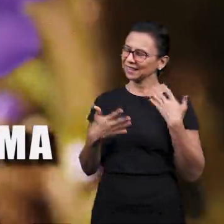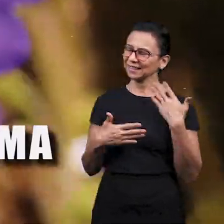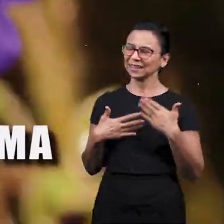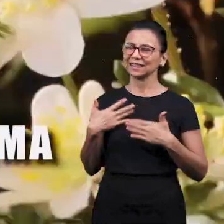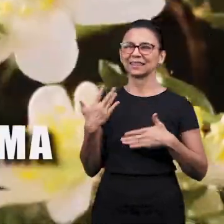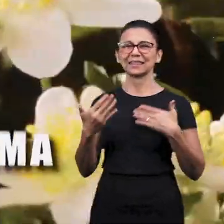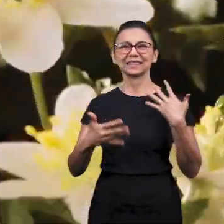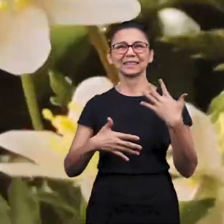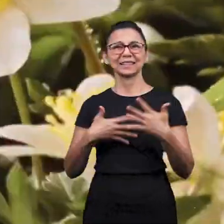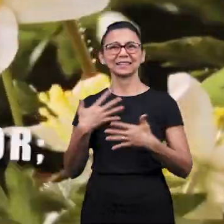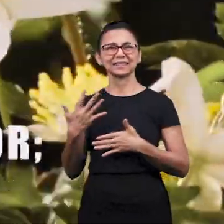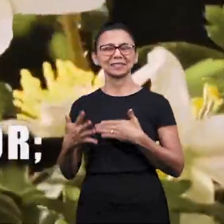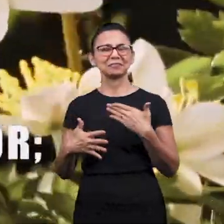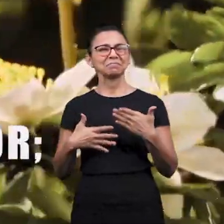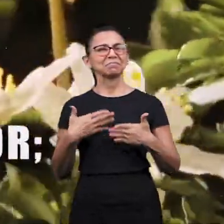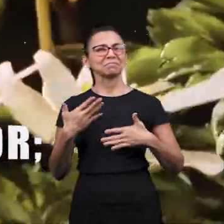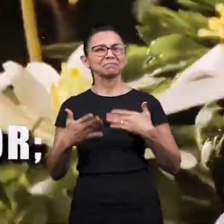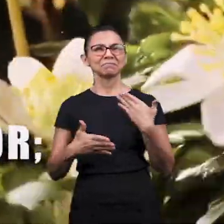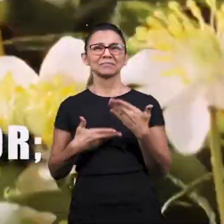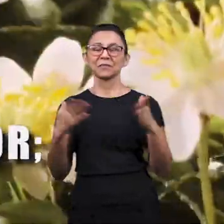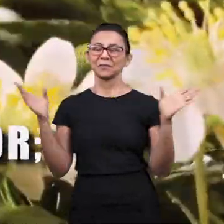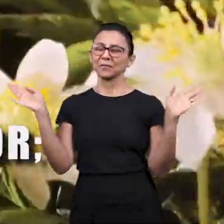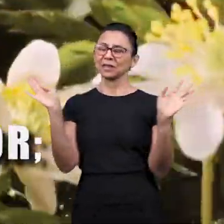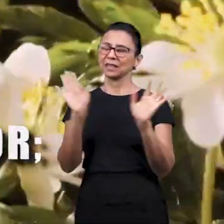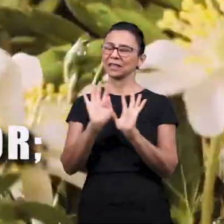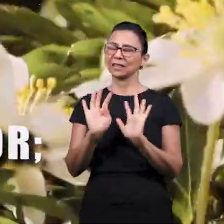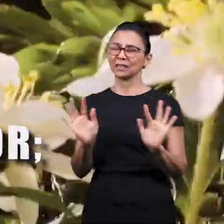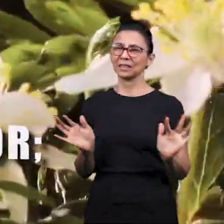не видя тех забот, что окружают.